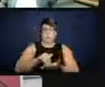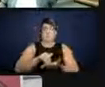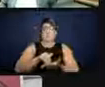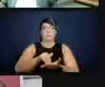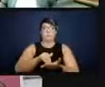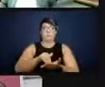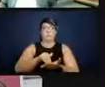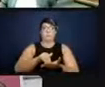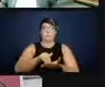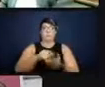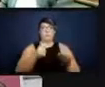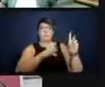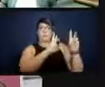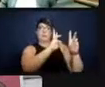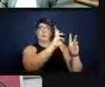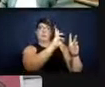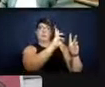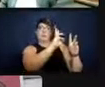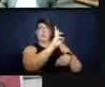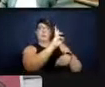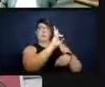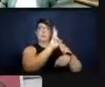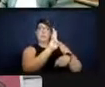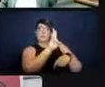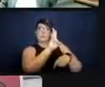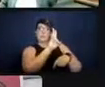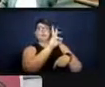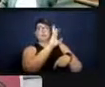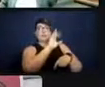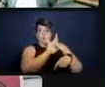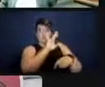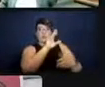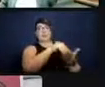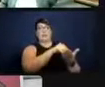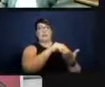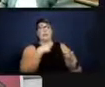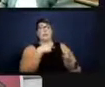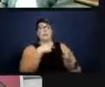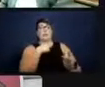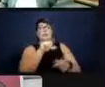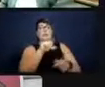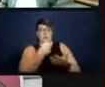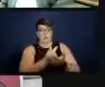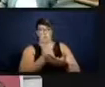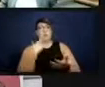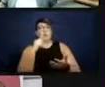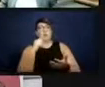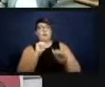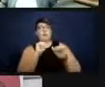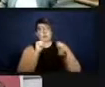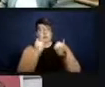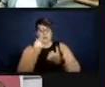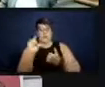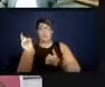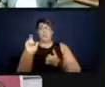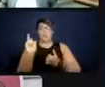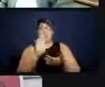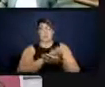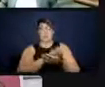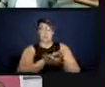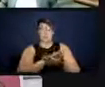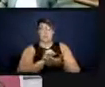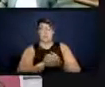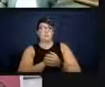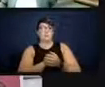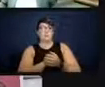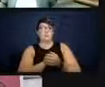ya kuwa kati ya wanafunzi 6,800 wanafunzi 4,000 takriban